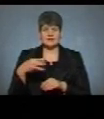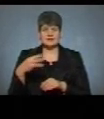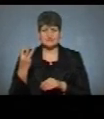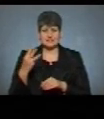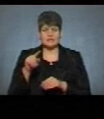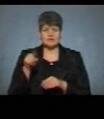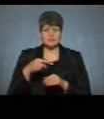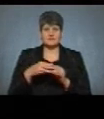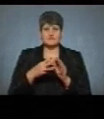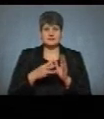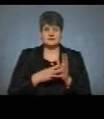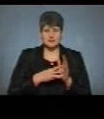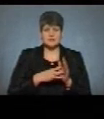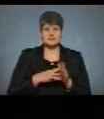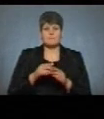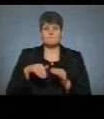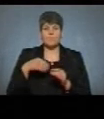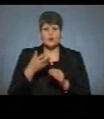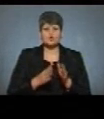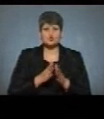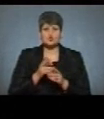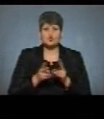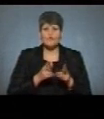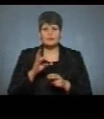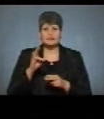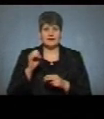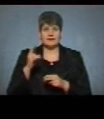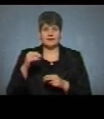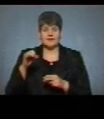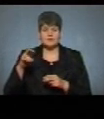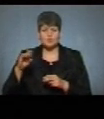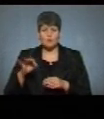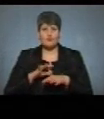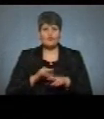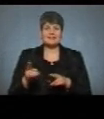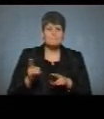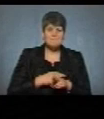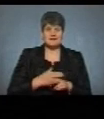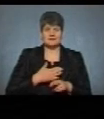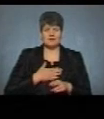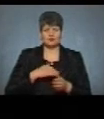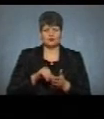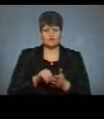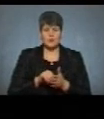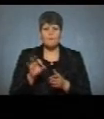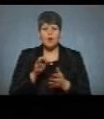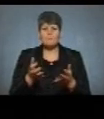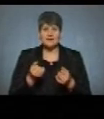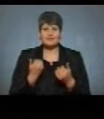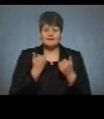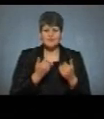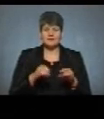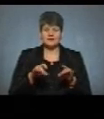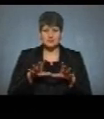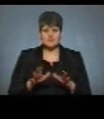500/233/18 за позовом Небельського до виконавчого комітету Тернопільської міської ради проводити без нашої участі. Про прийняте вами рішення по даній